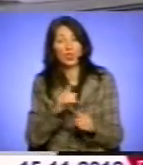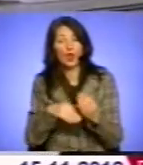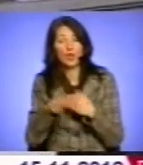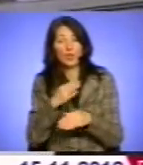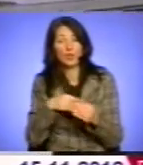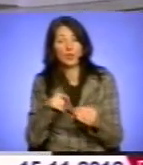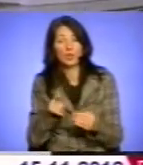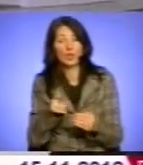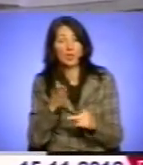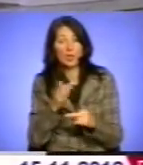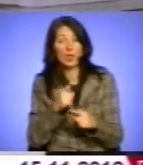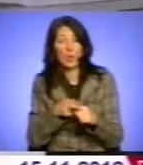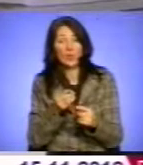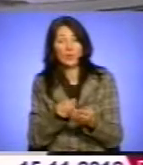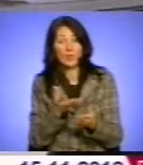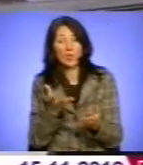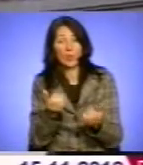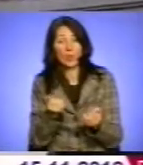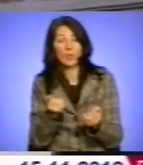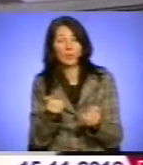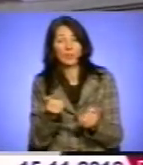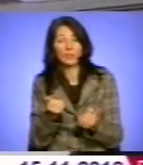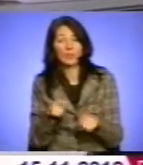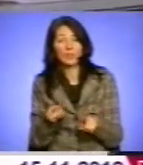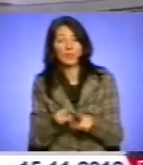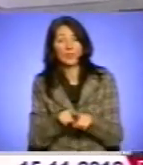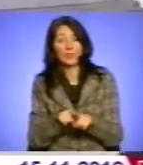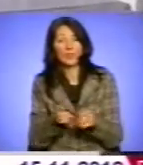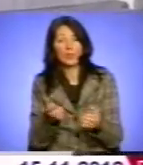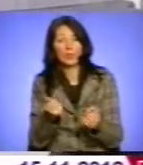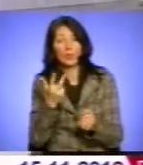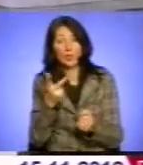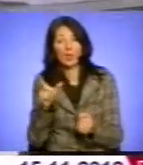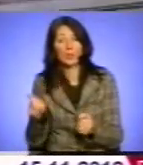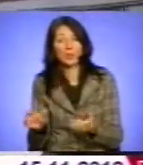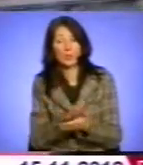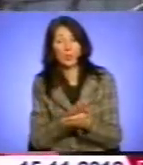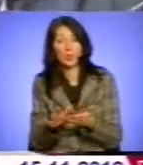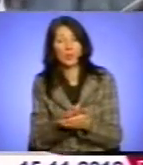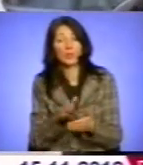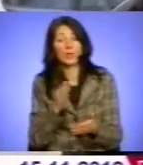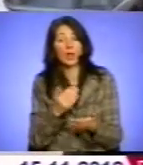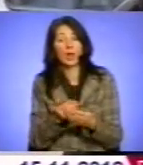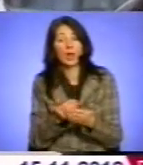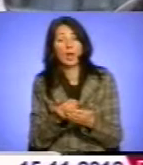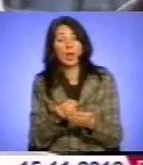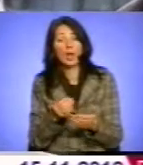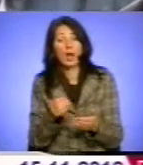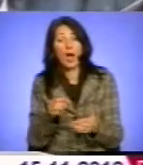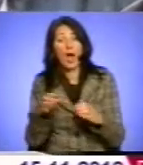То за півціни беремо, а так беремо 3 пасажири. Є в автобусі якісь місця спеціально відведені